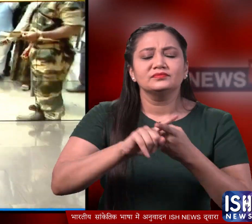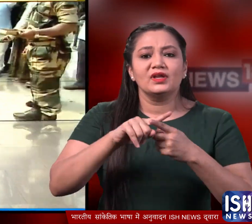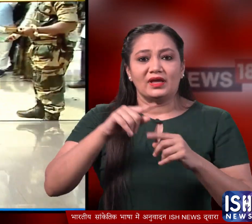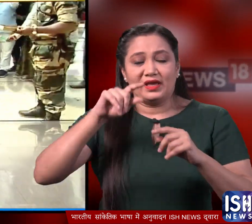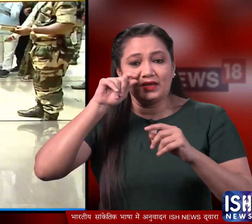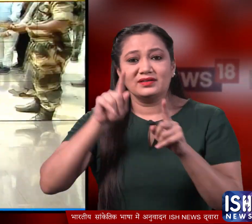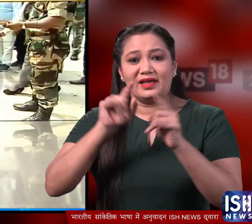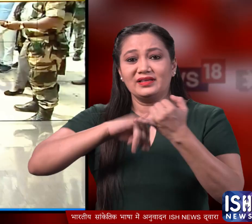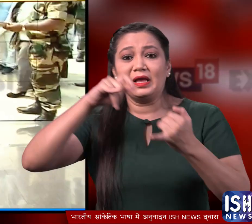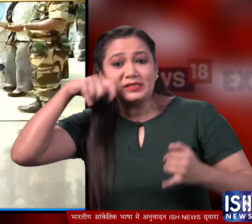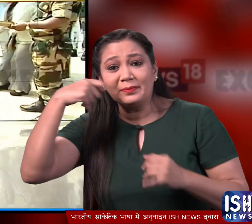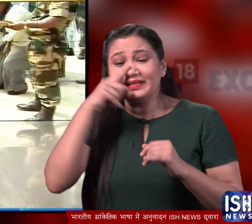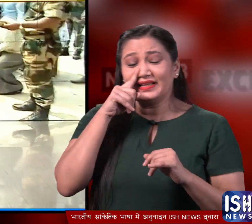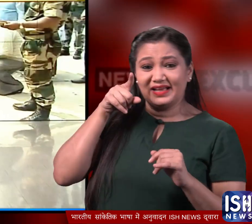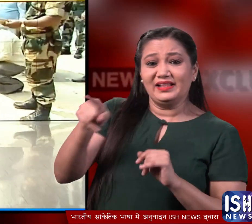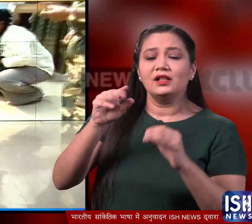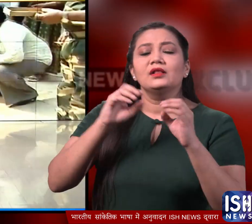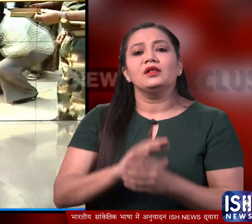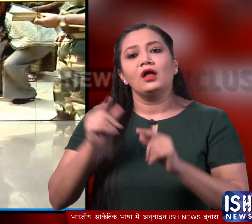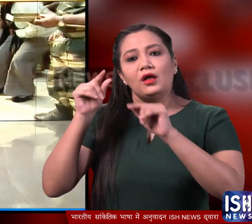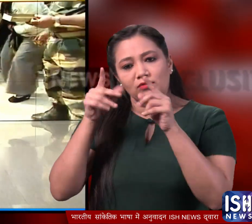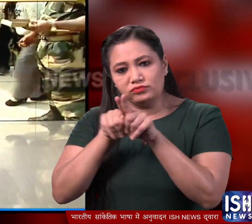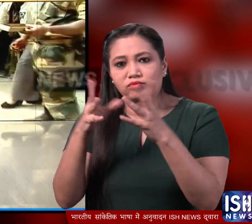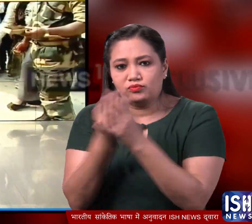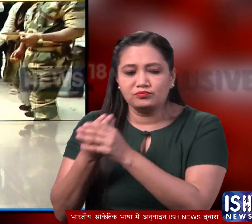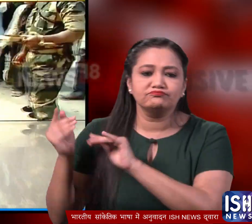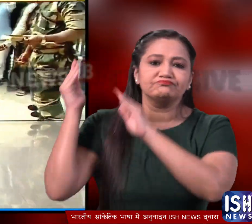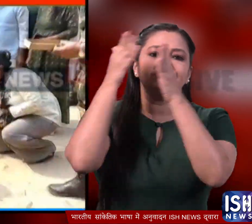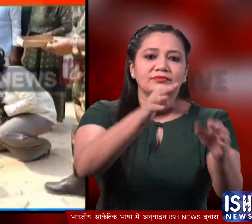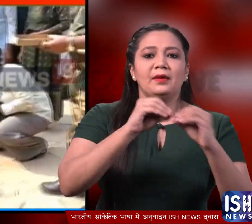پنچائت کی سرپنچ بلبیر کور اور عشونی شرما بی ایس ایف کیمپ پہنچے